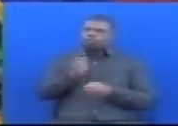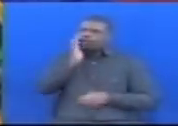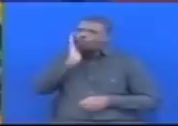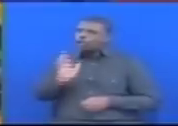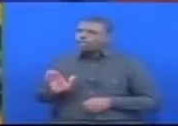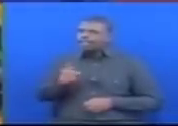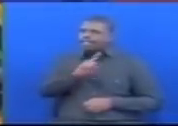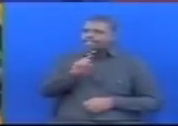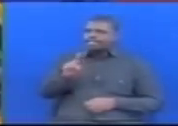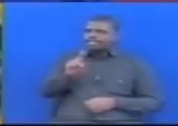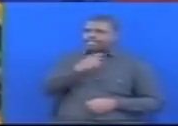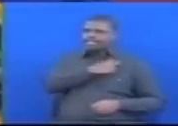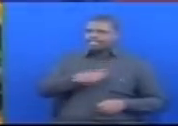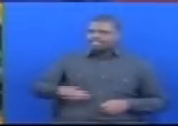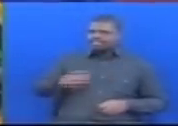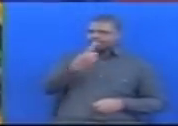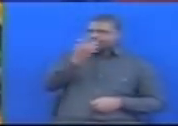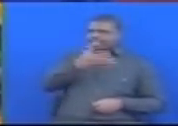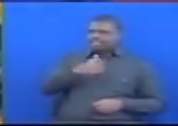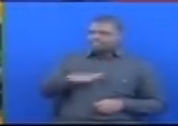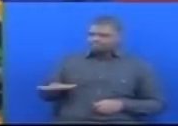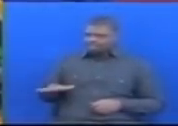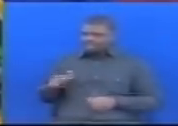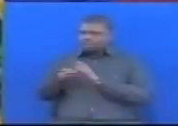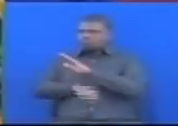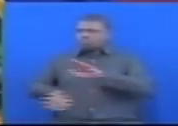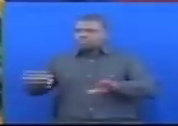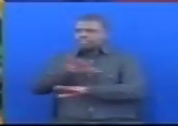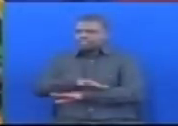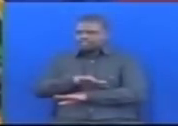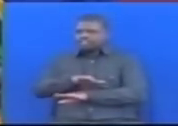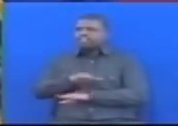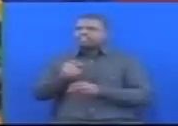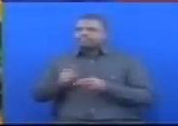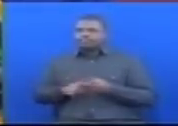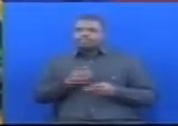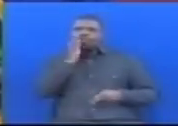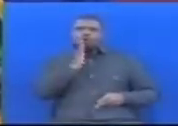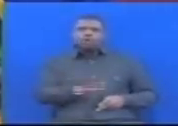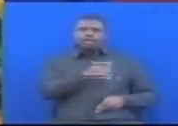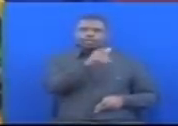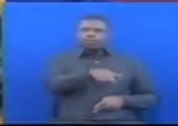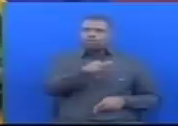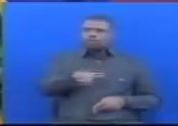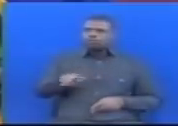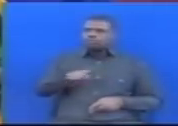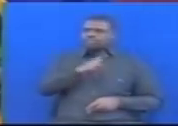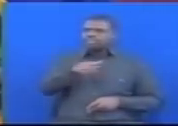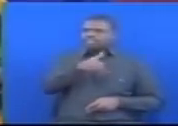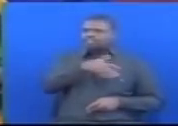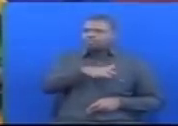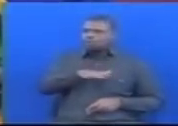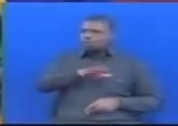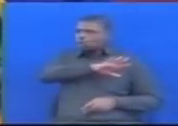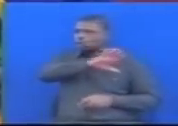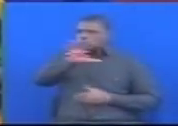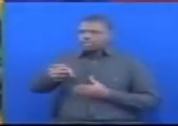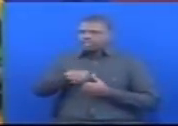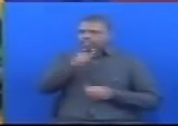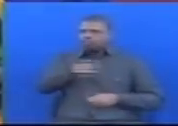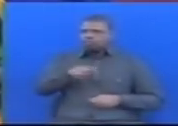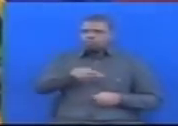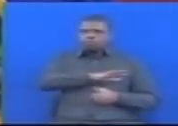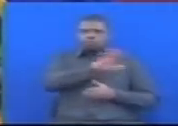rais wa Zanzibar na mwenyekiti wa baraza la mapinduzi. Tunatoa pole kwa Wazanzibari wote na Watanzania wote kwa